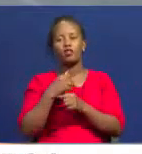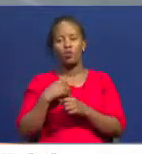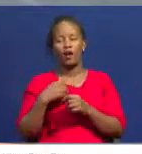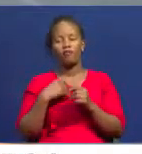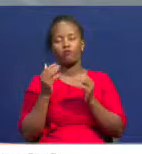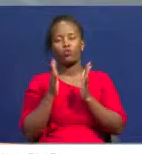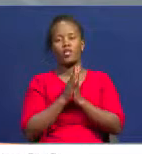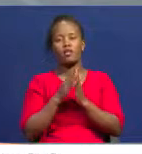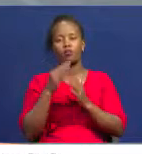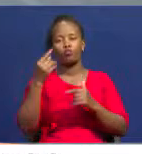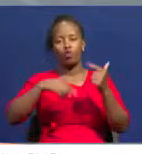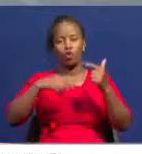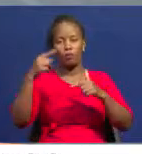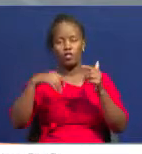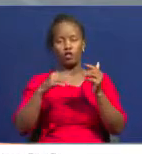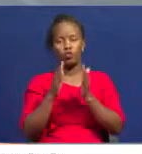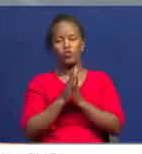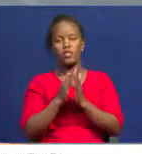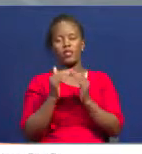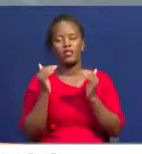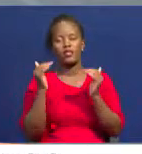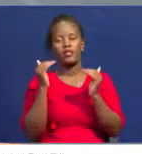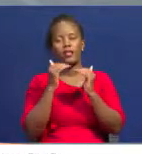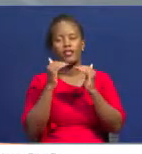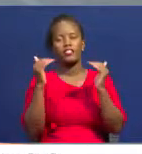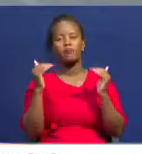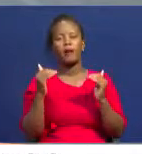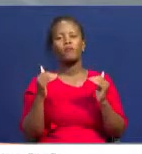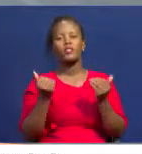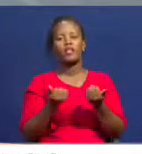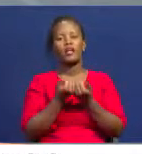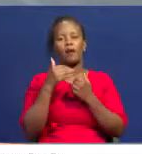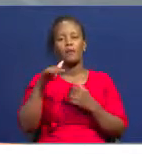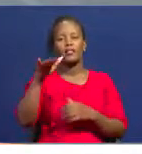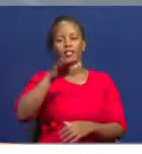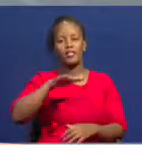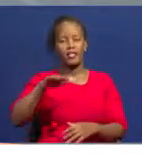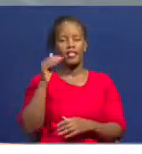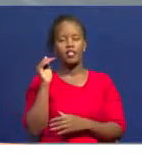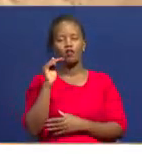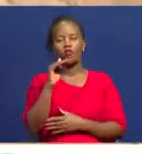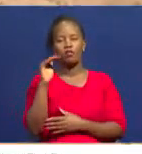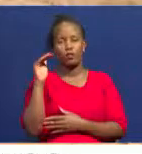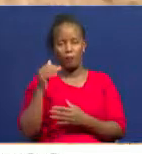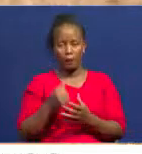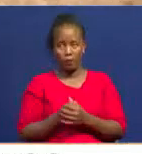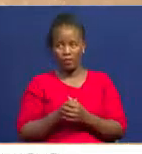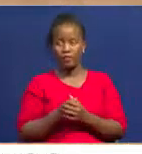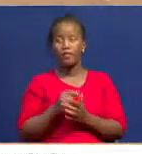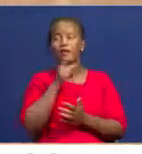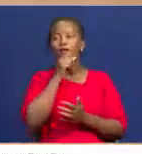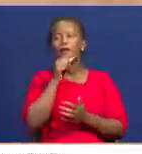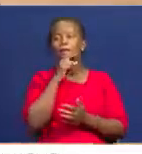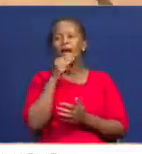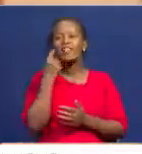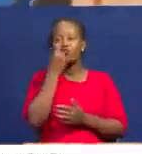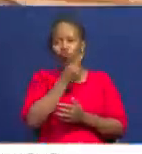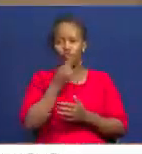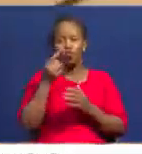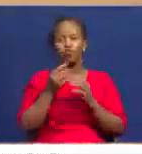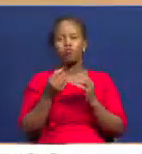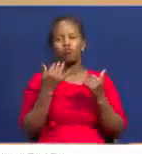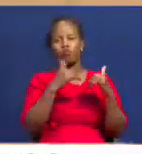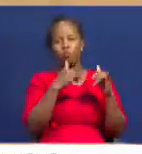Zimbabwe Open IPSC yaliyoandaliwa katika klabu cha Cleveland Pistol jijini Harare, Zimbabwe. Ndongo ambaye ni mchezaji wa klabu cha Bamburi cha